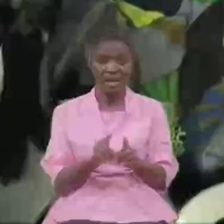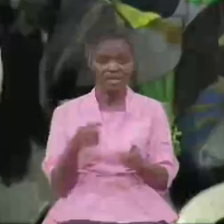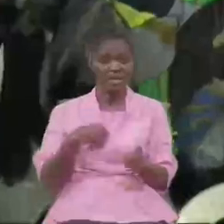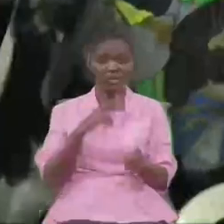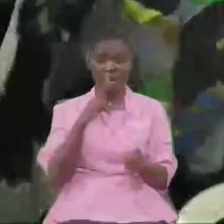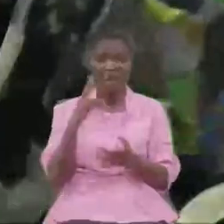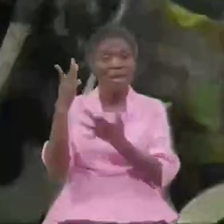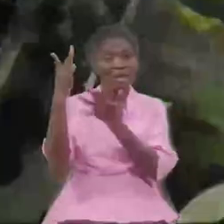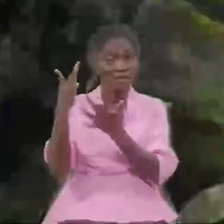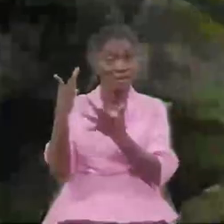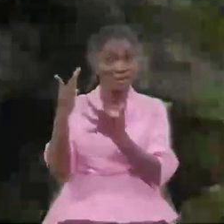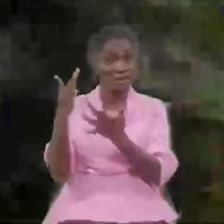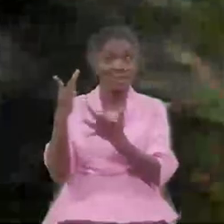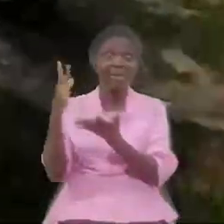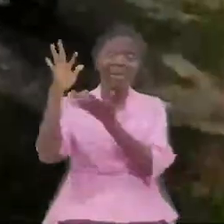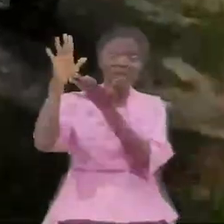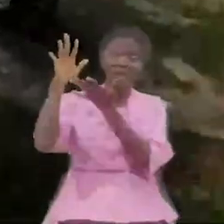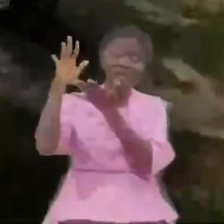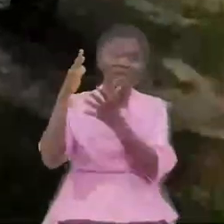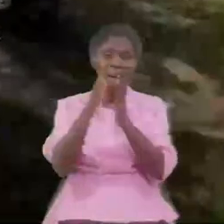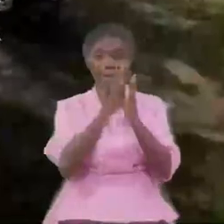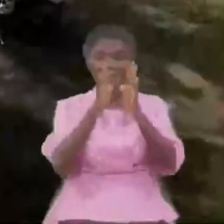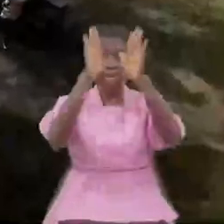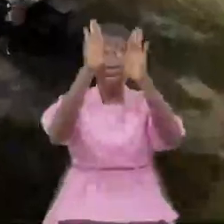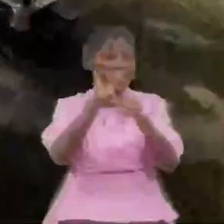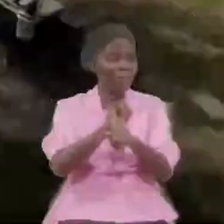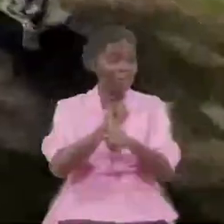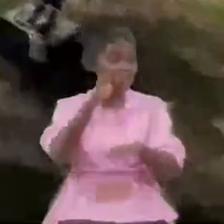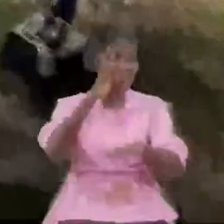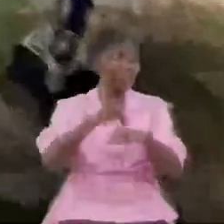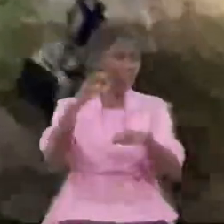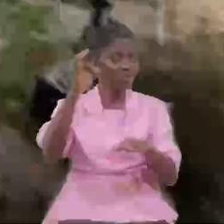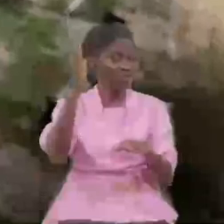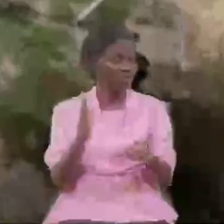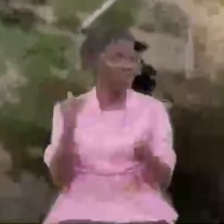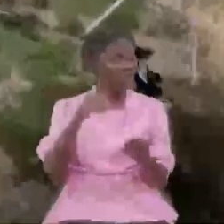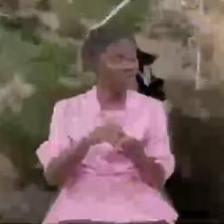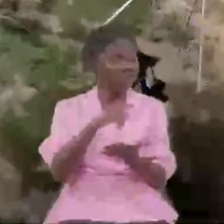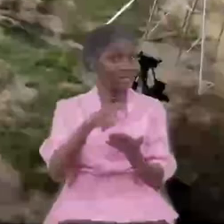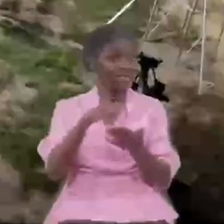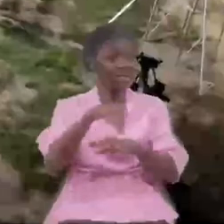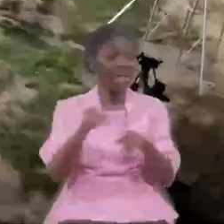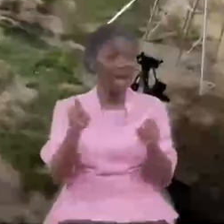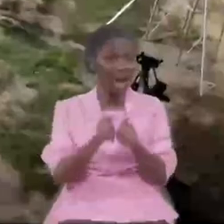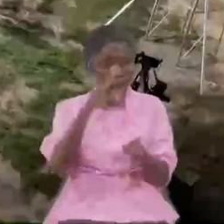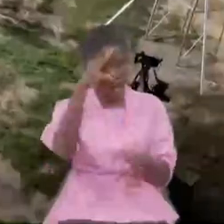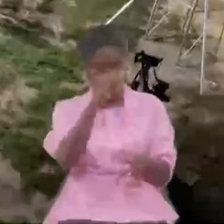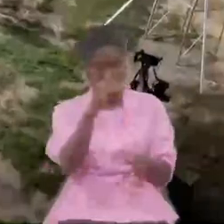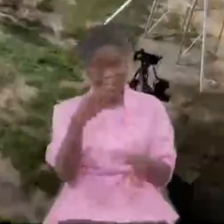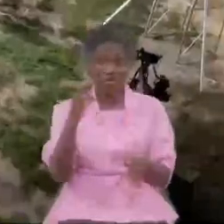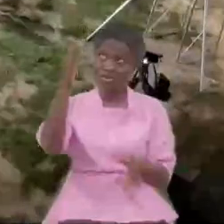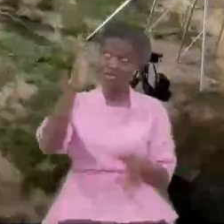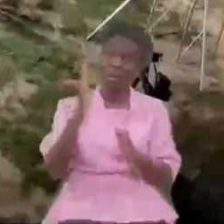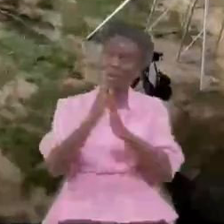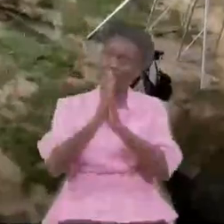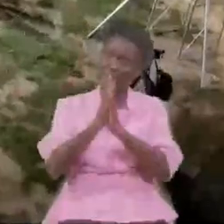comme nous espérons, nous attendons la puissance miraculeuse de Dieu de venir sur nous comme l'homme